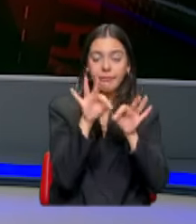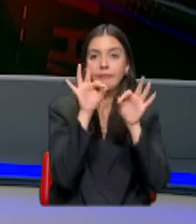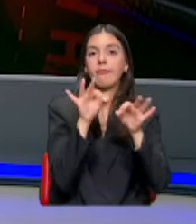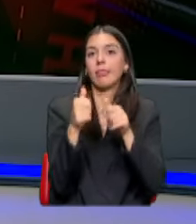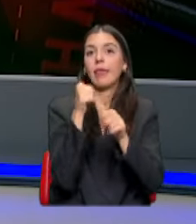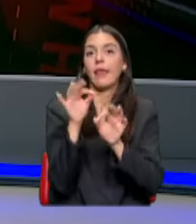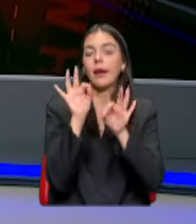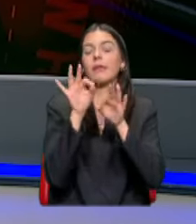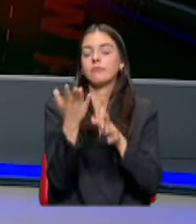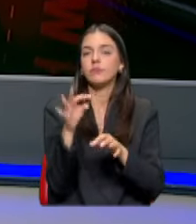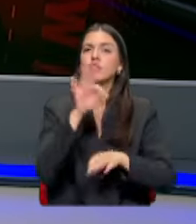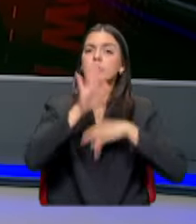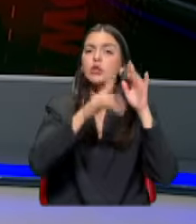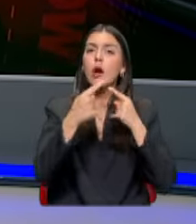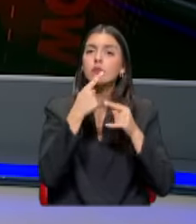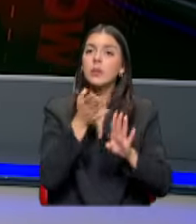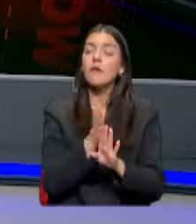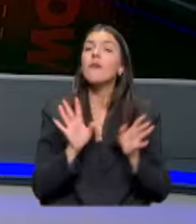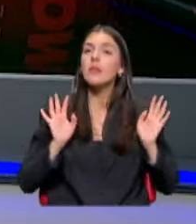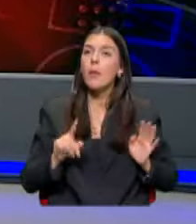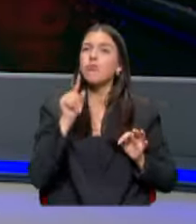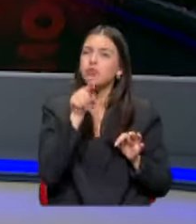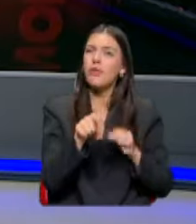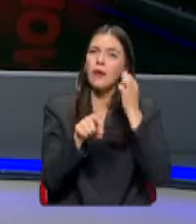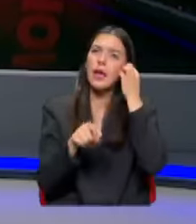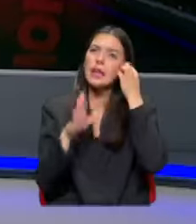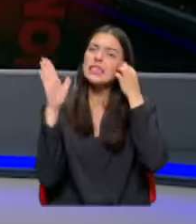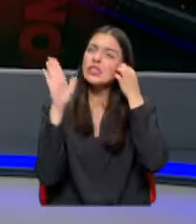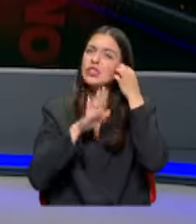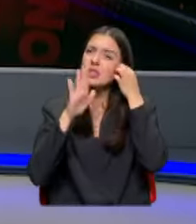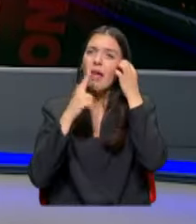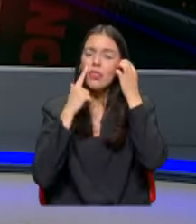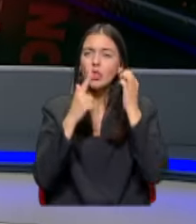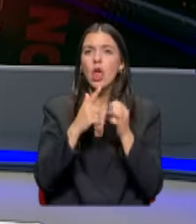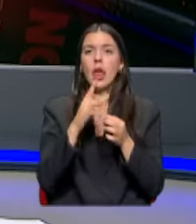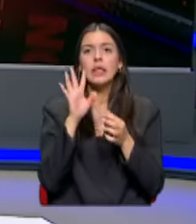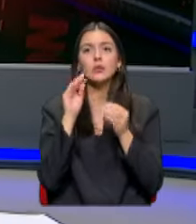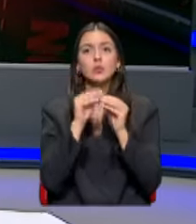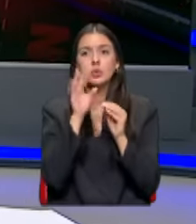geliyoruz. Şimdi şiddeti konuşmaya devam edelim. Fakat bu sefer şiddetin